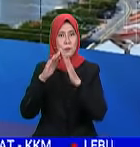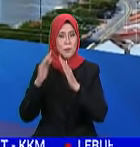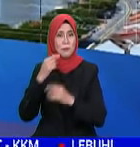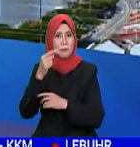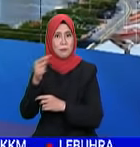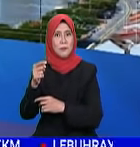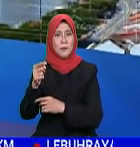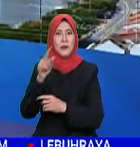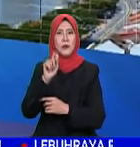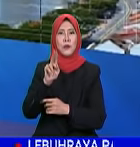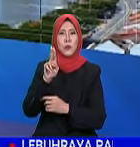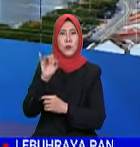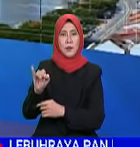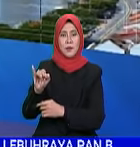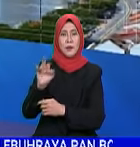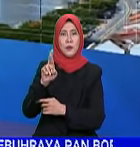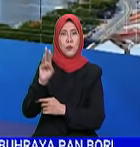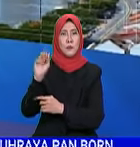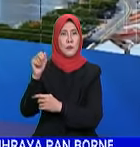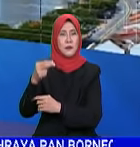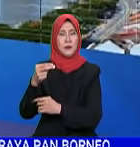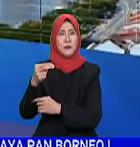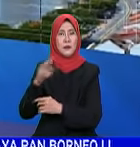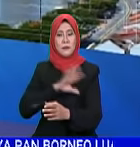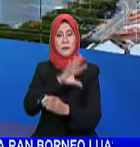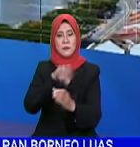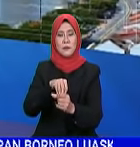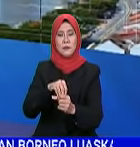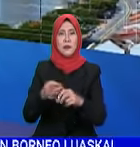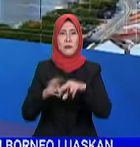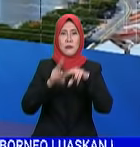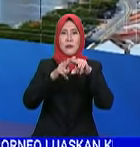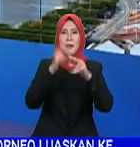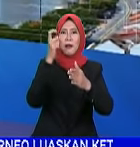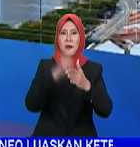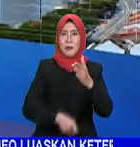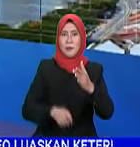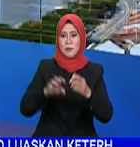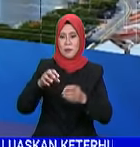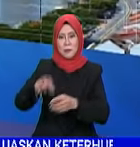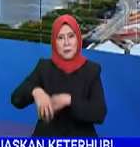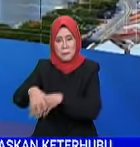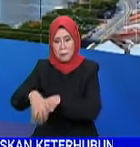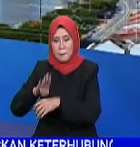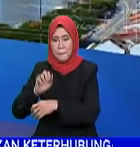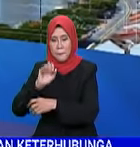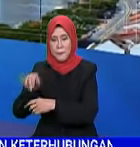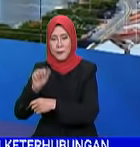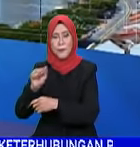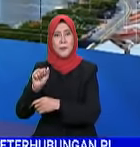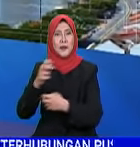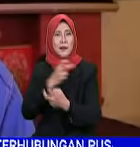Samalaju, Tuai Rumah Beranyai Siang, ia turut melibatkan peningkatan harga baja, racun dan barang